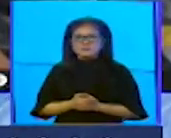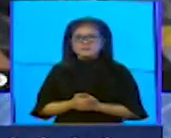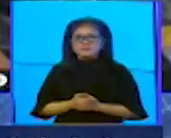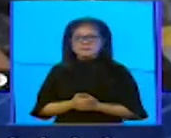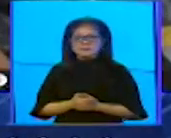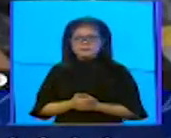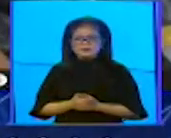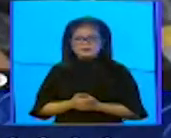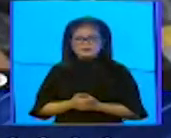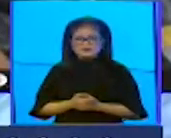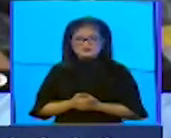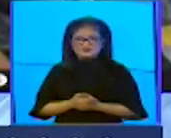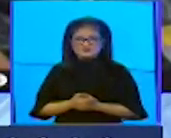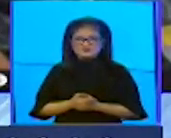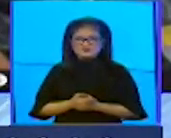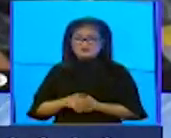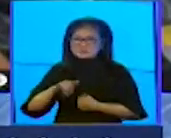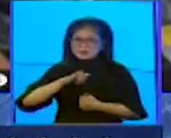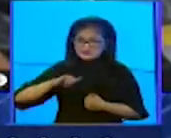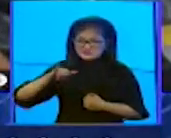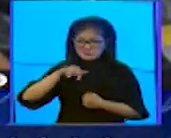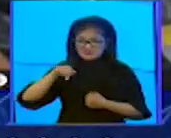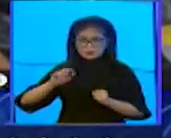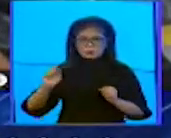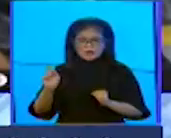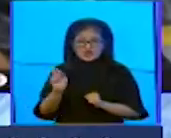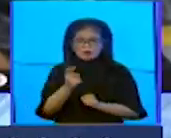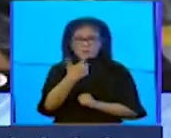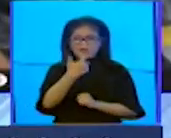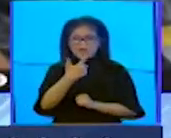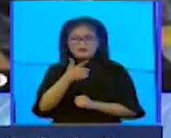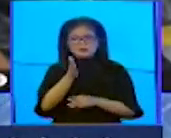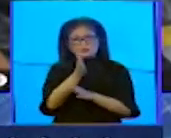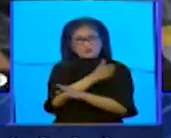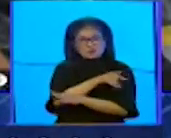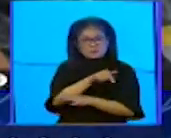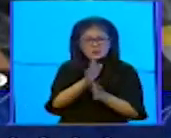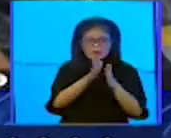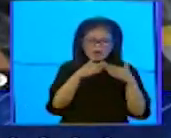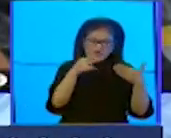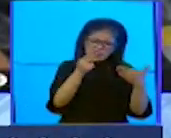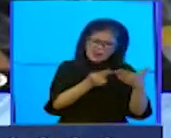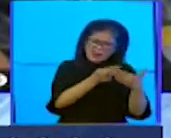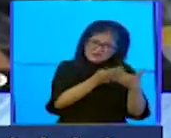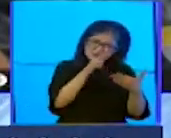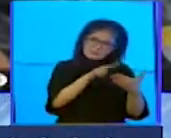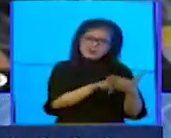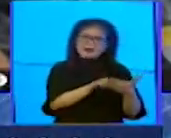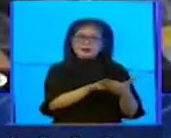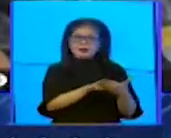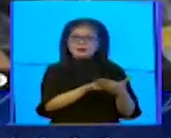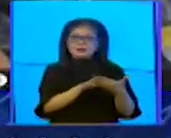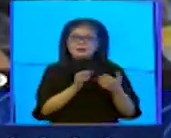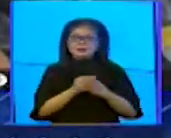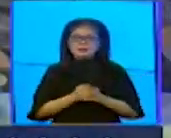kita normal dalam kehidupan yang baik, sehingga belajar kita, ngaji kita bisa normal kembali sebagaimana sebelum COVID ini terjadi